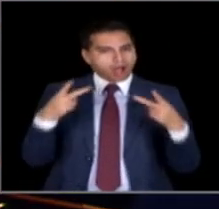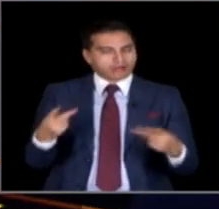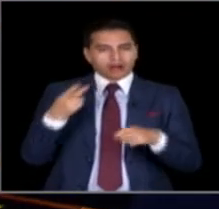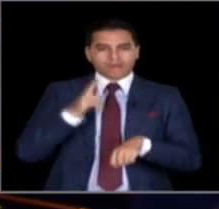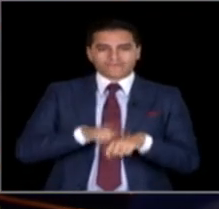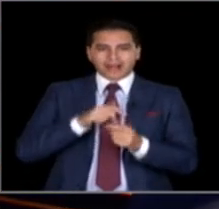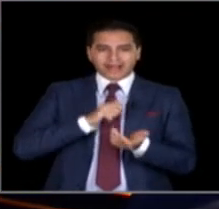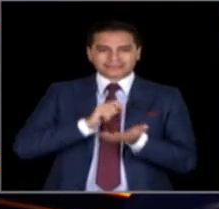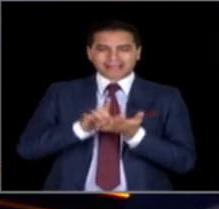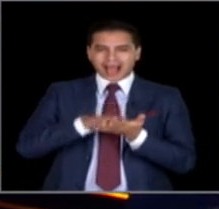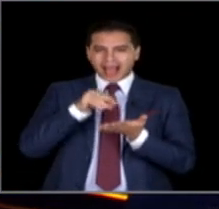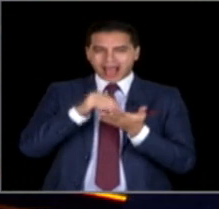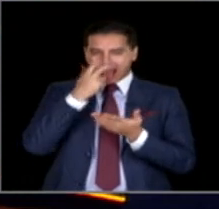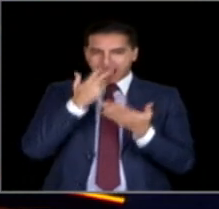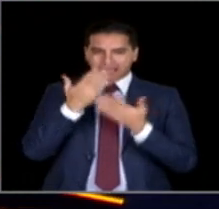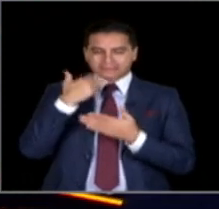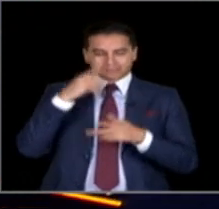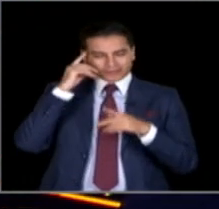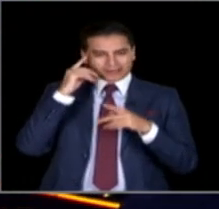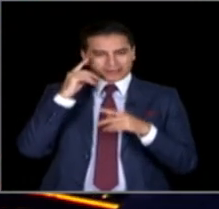كانت دي رسالتي في السيزون الاول،